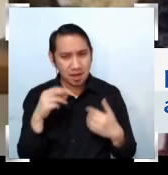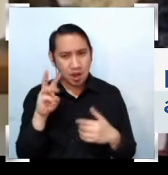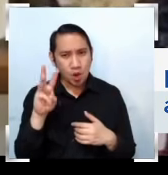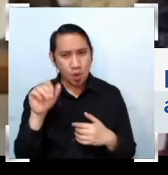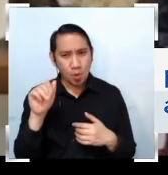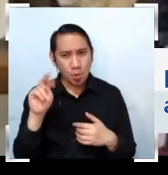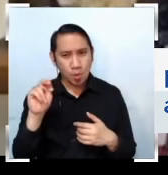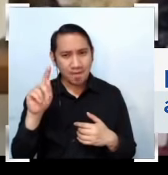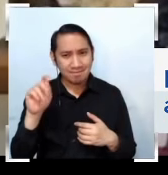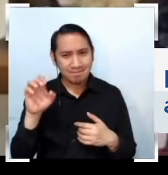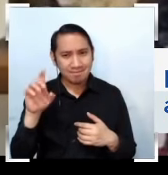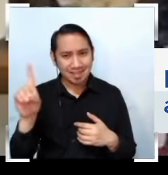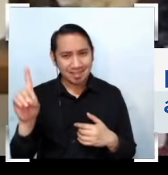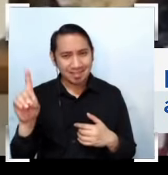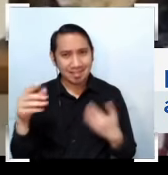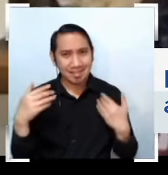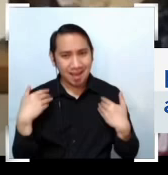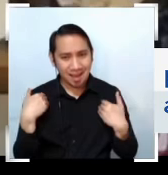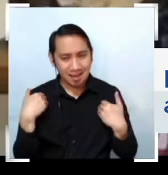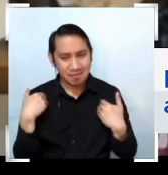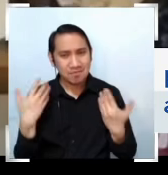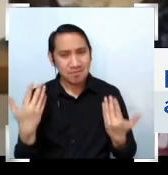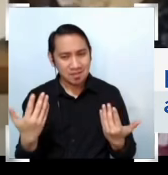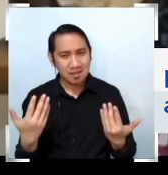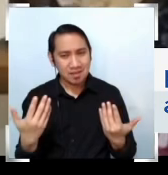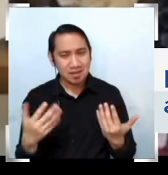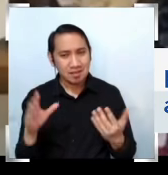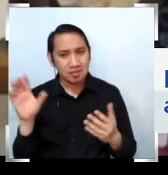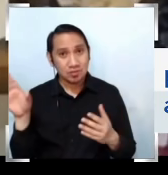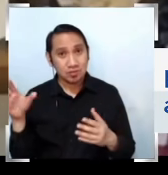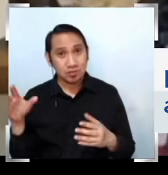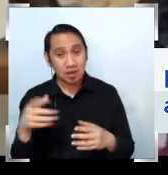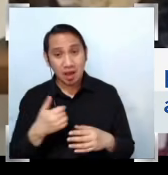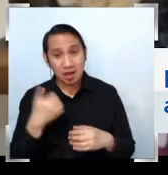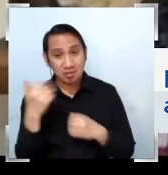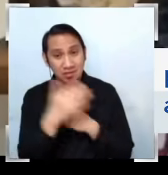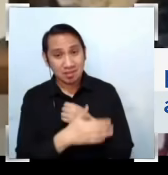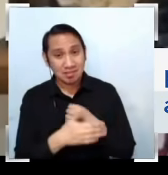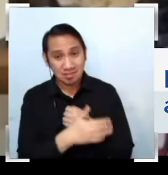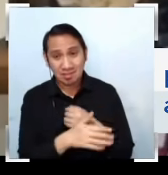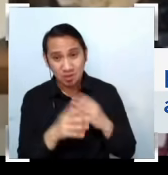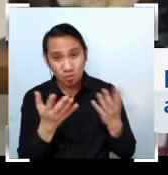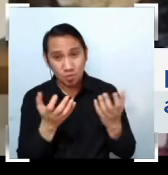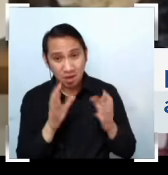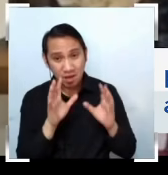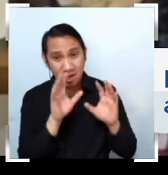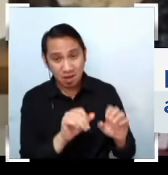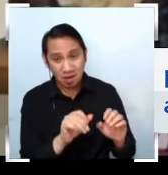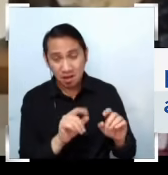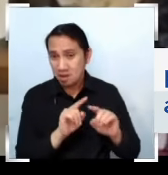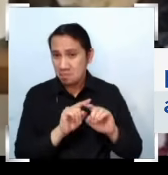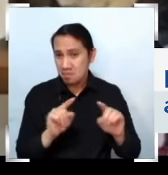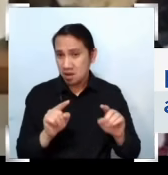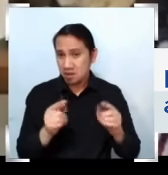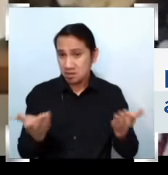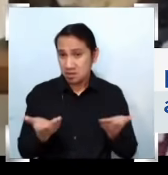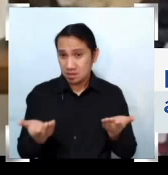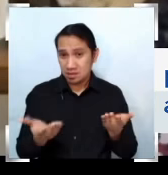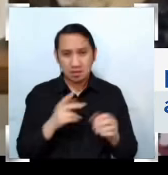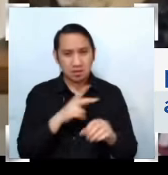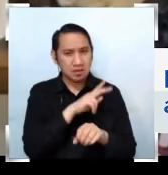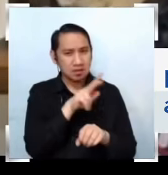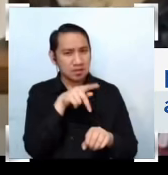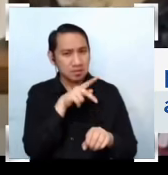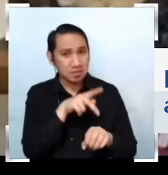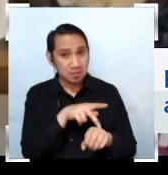may warrant of arrest at pinaghahanap sa ibang bansa? Pero pagdating dito sa Pilipinas,